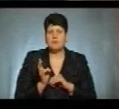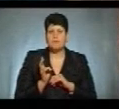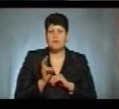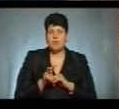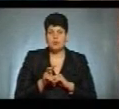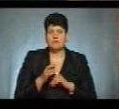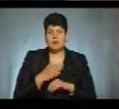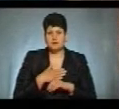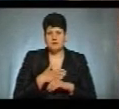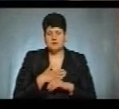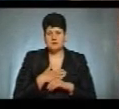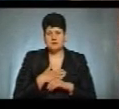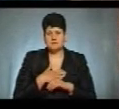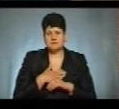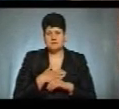а наші тіла,